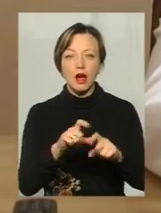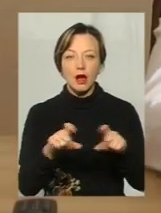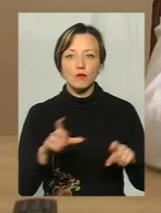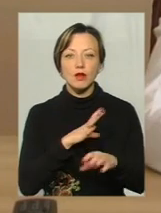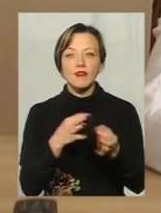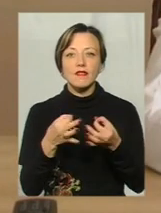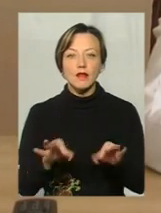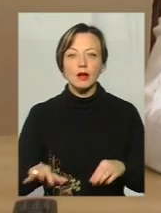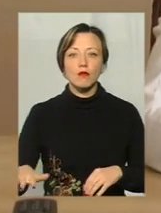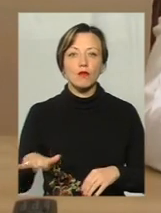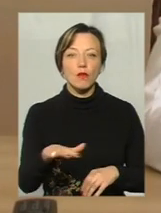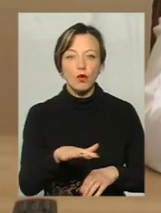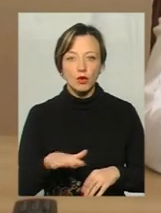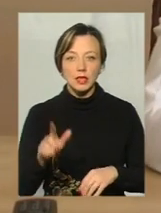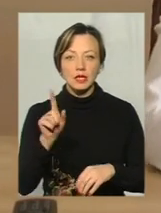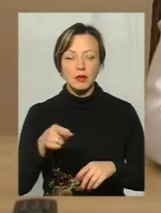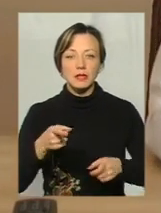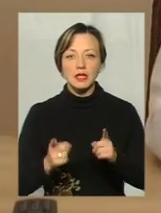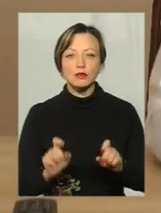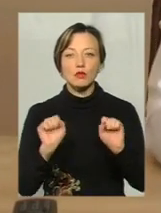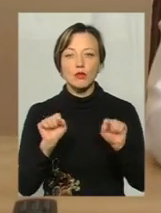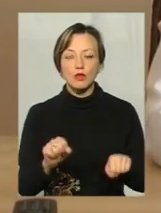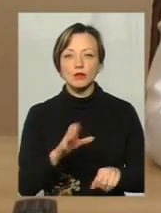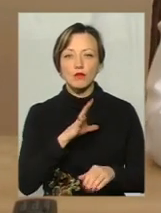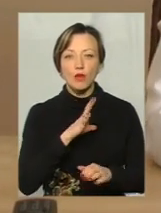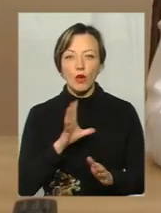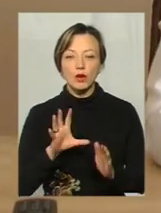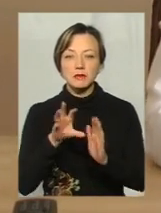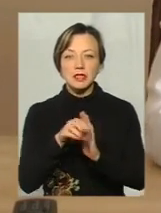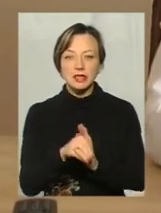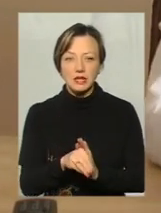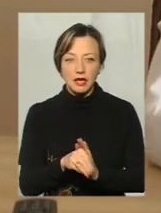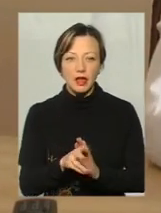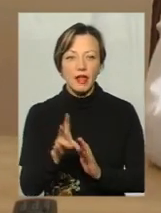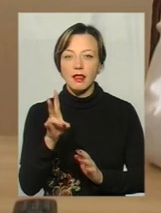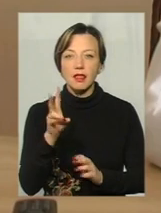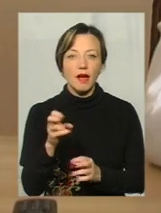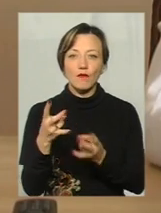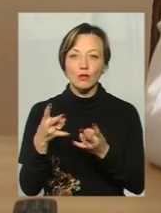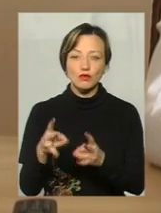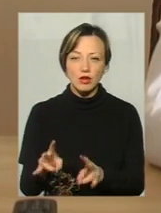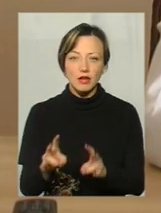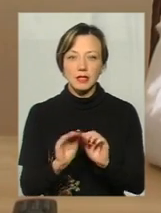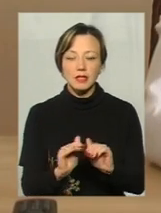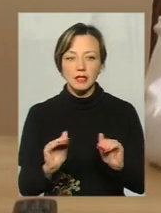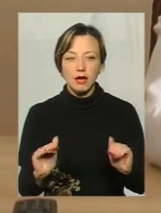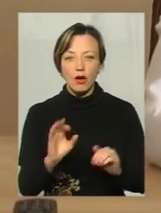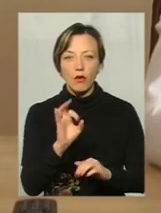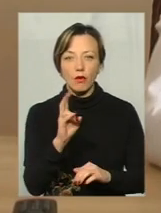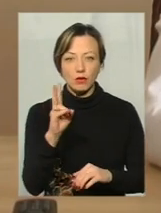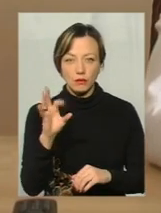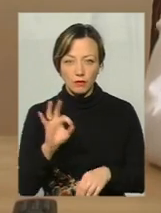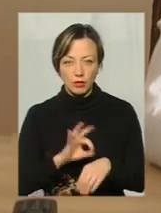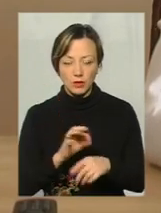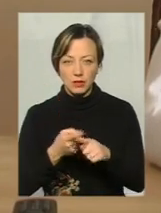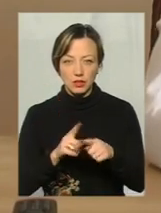вільні площі, і там дійсно можна було розмістити не в ущерб дітей онкологічних